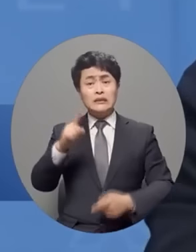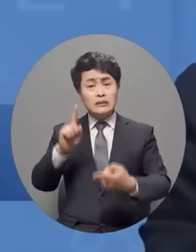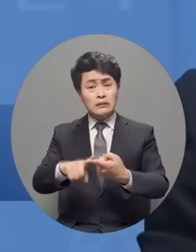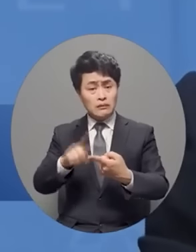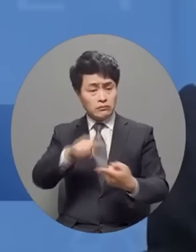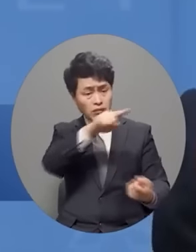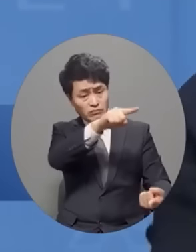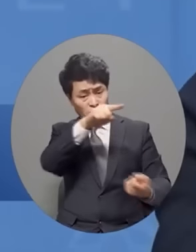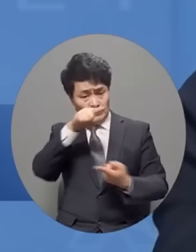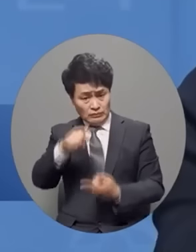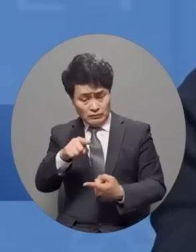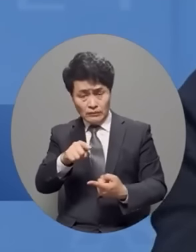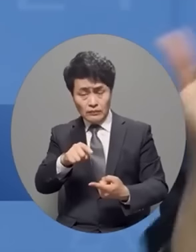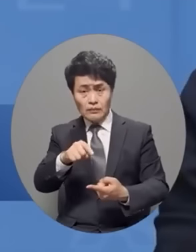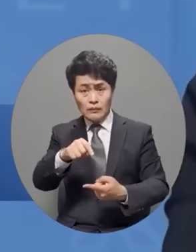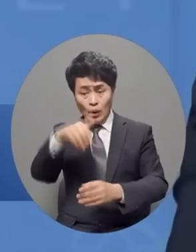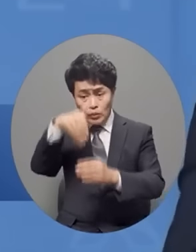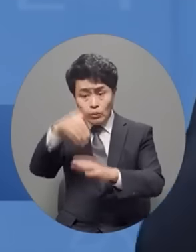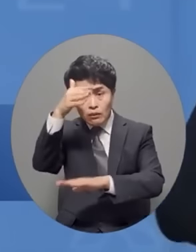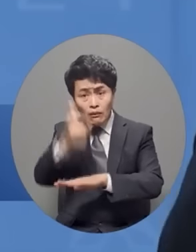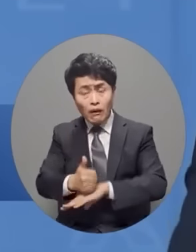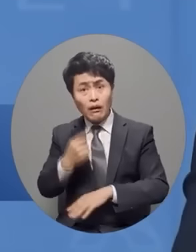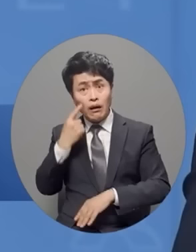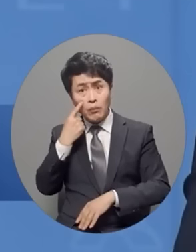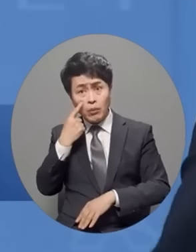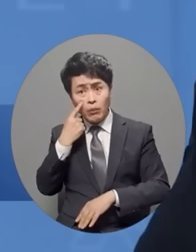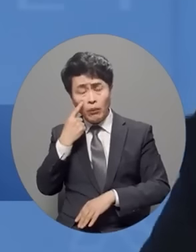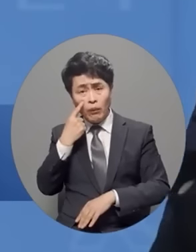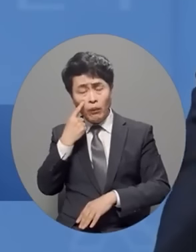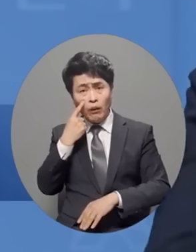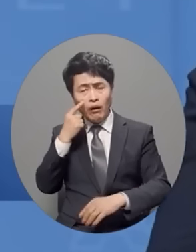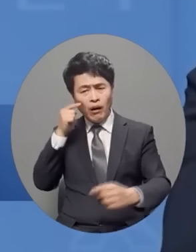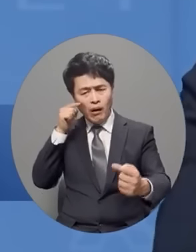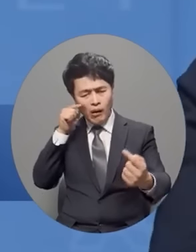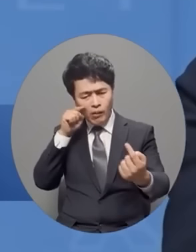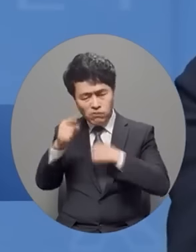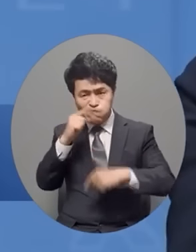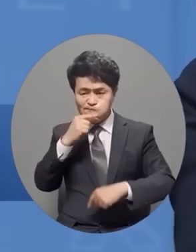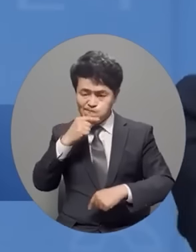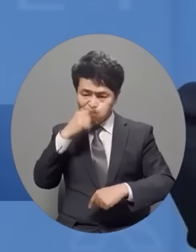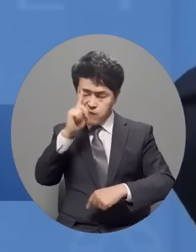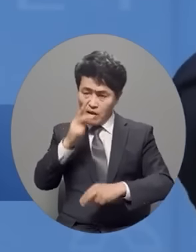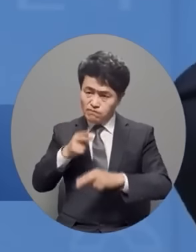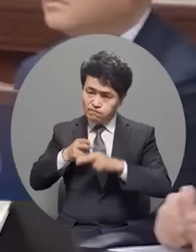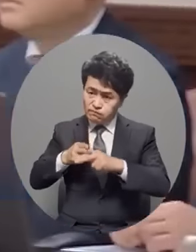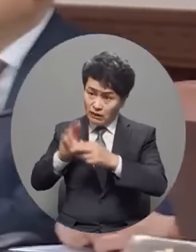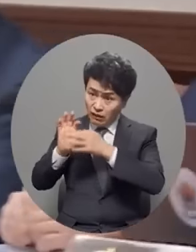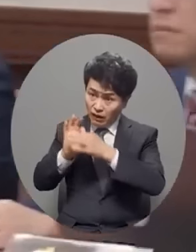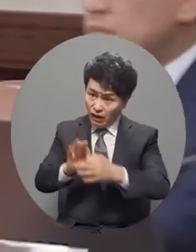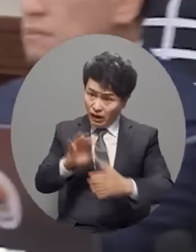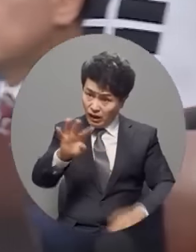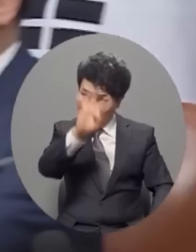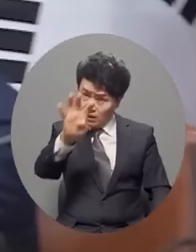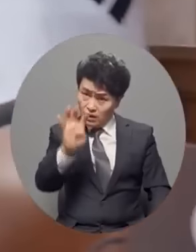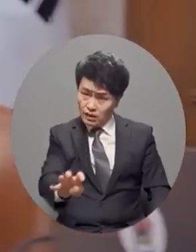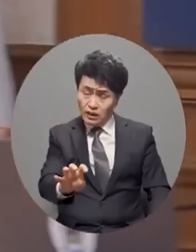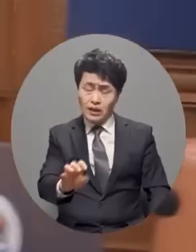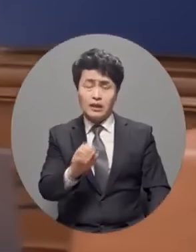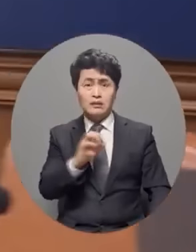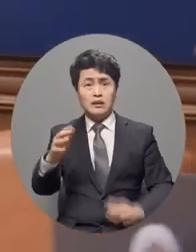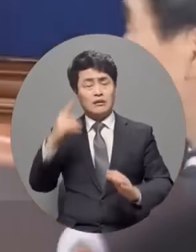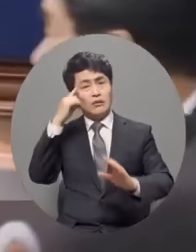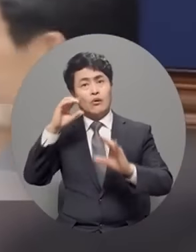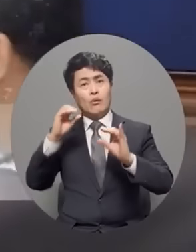그대로 표출된 총선 결과를 보고도 불통과 오만의 독주를 계속하려 합니까? 야당 동의